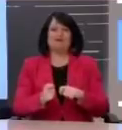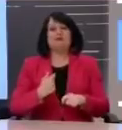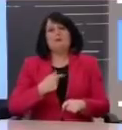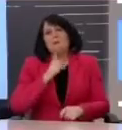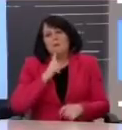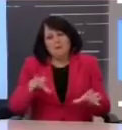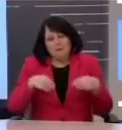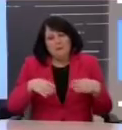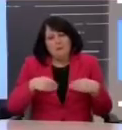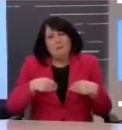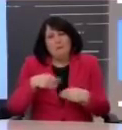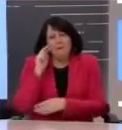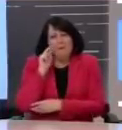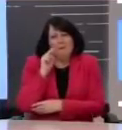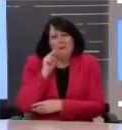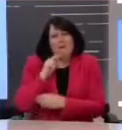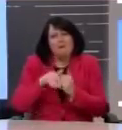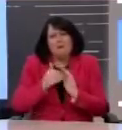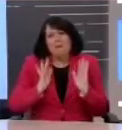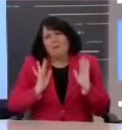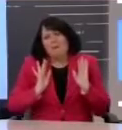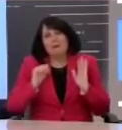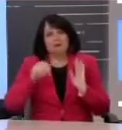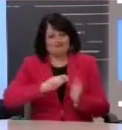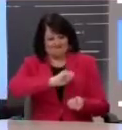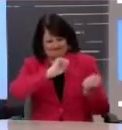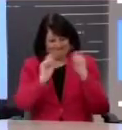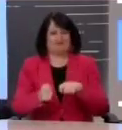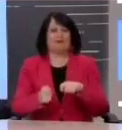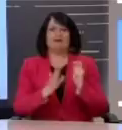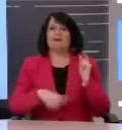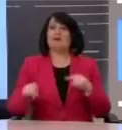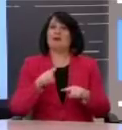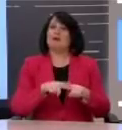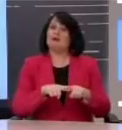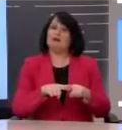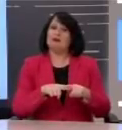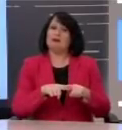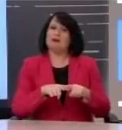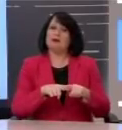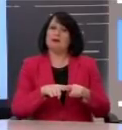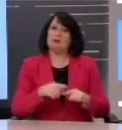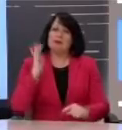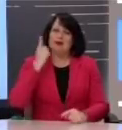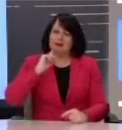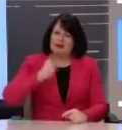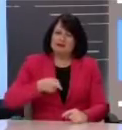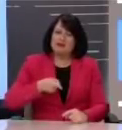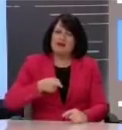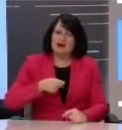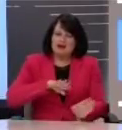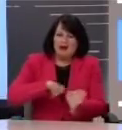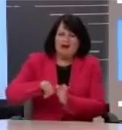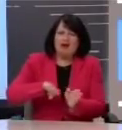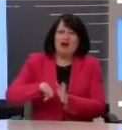δέκτη και παρατηρητή των εξελίξεων, που την επέβαλαν αυτή την